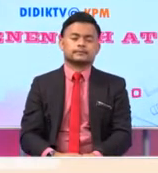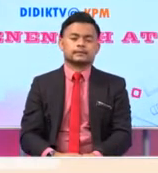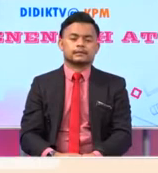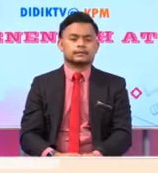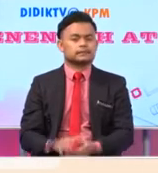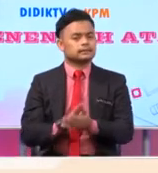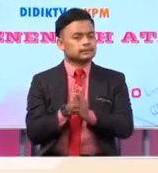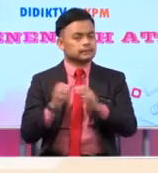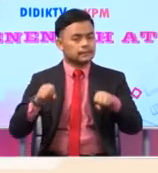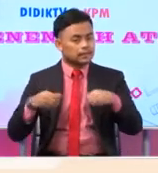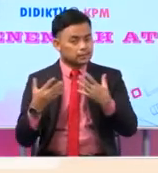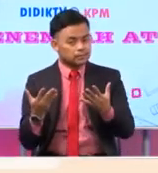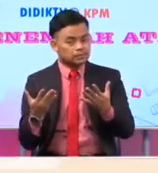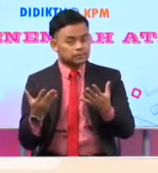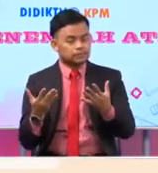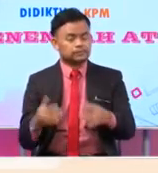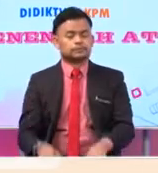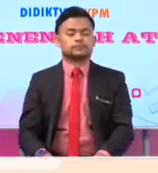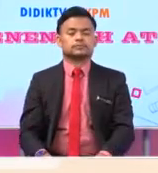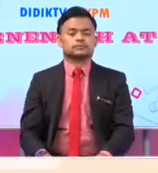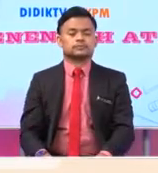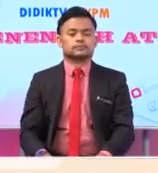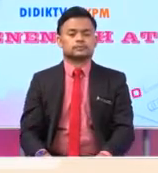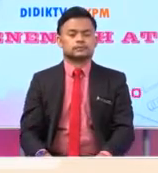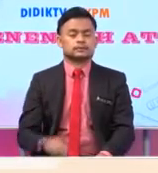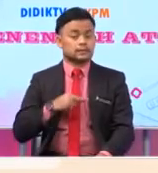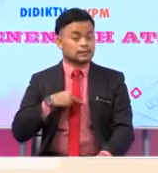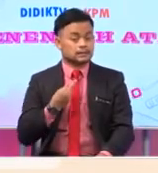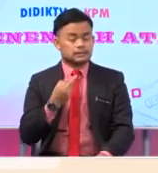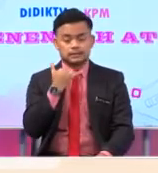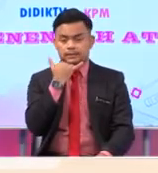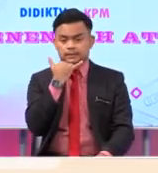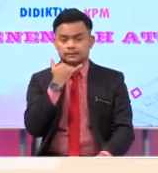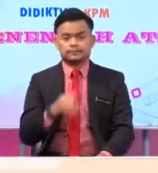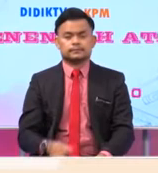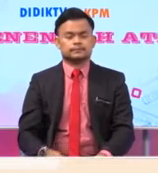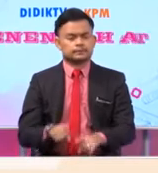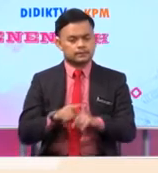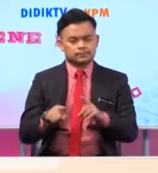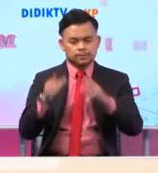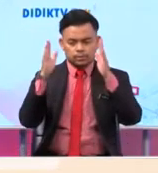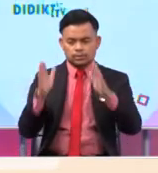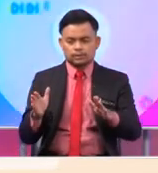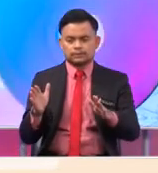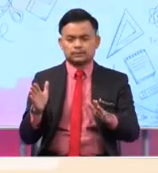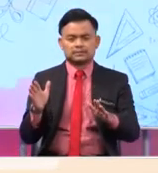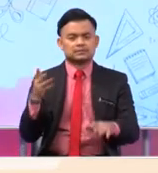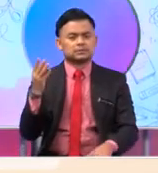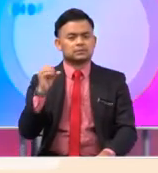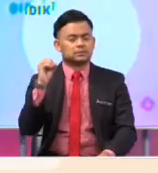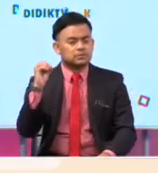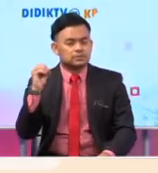mengaku salah Lepas tuh tidak ada sampai nampak Hei Wah seterusnya pacuk kah saya meninggalkan saja nomor telepon